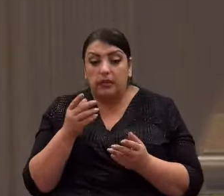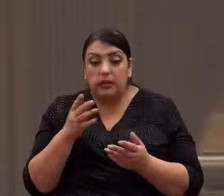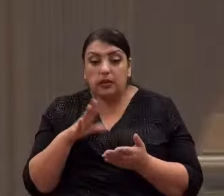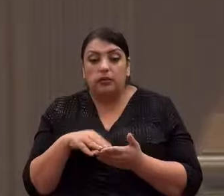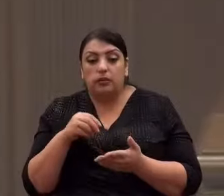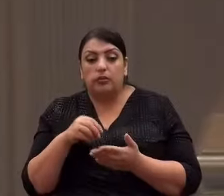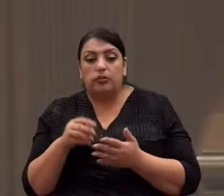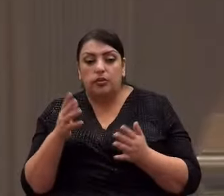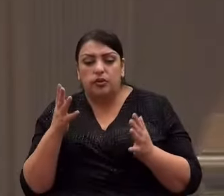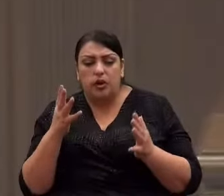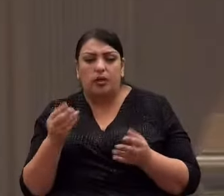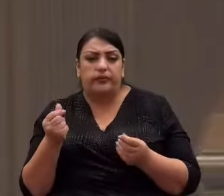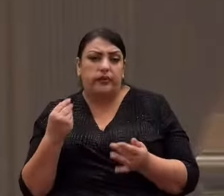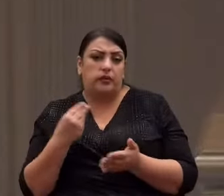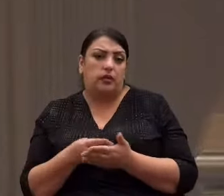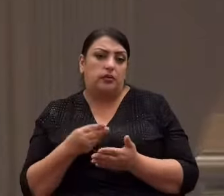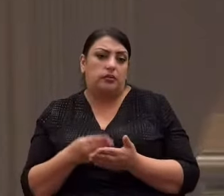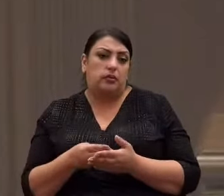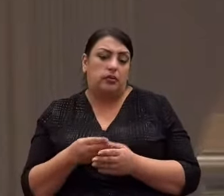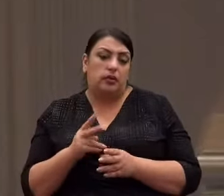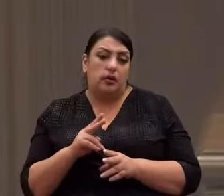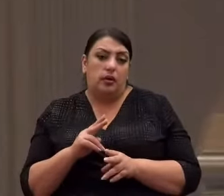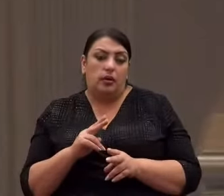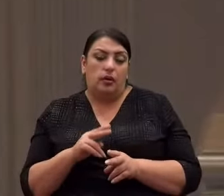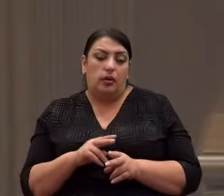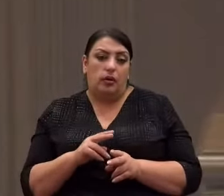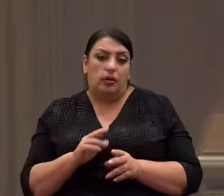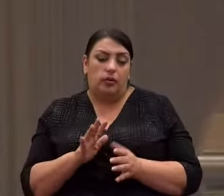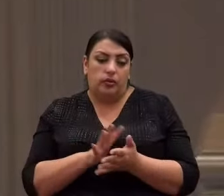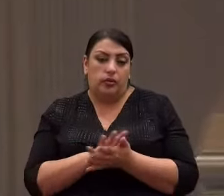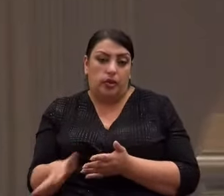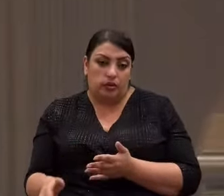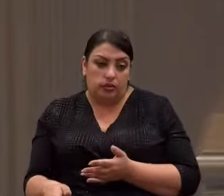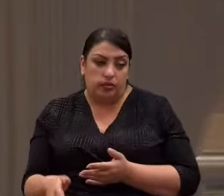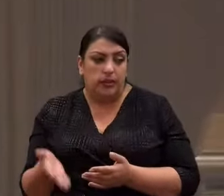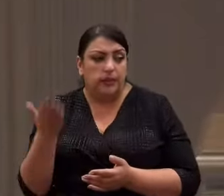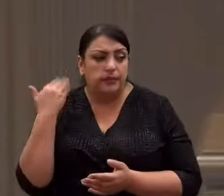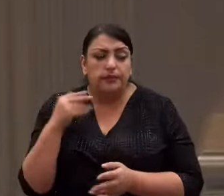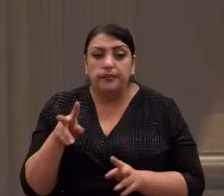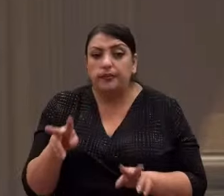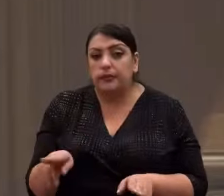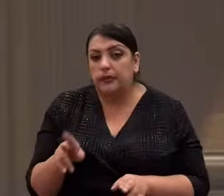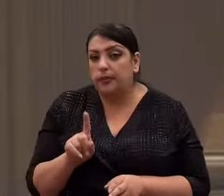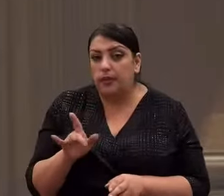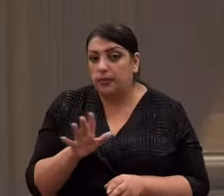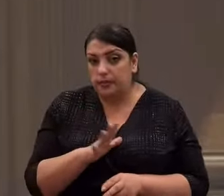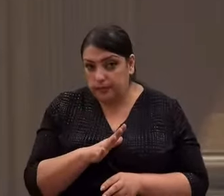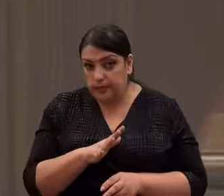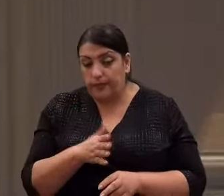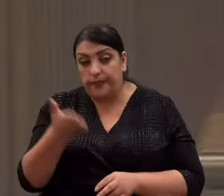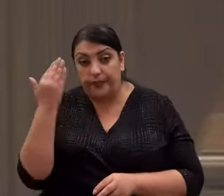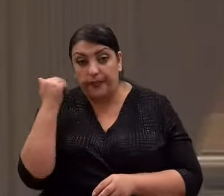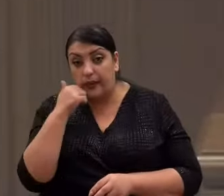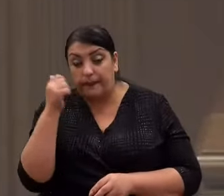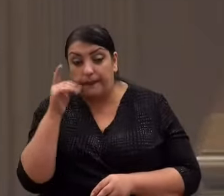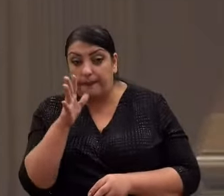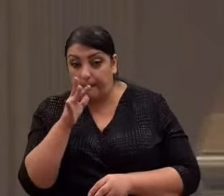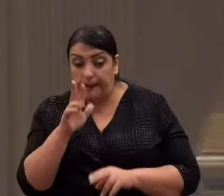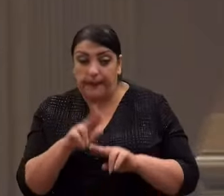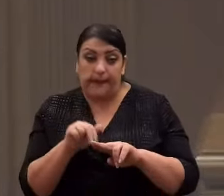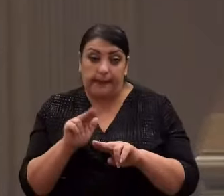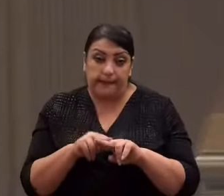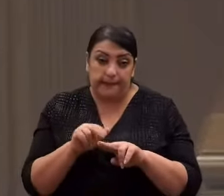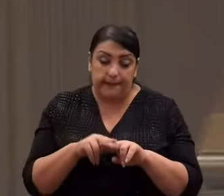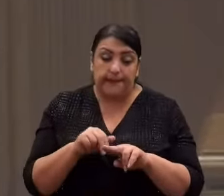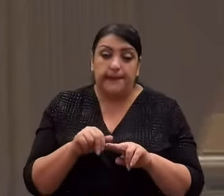ծախսվում։ Նախկինում ոնց էր լուծվում այս հարցը, եկեք, գիտեք ինչ, եկեք անկեղծ խոսենք, որ անկեղծ ենք խոսում, նախկինում ոստիկանության